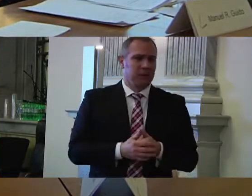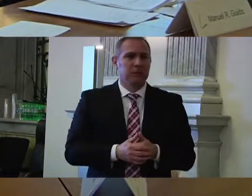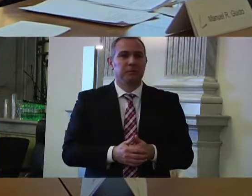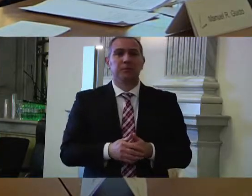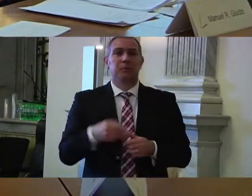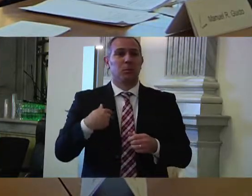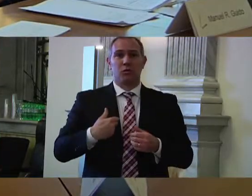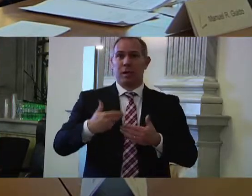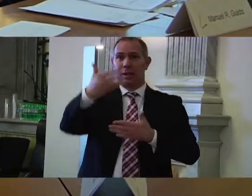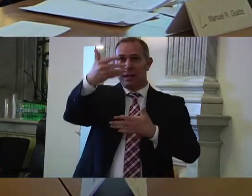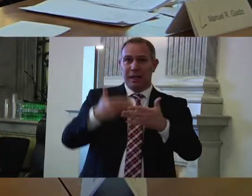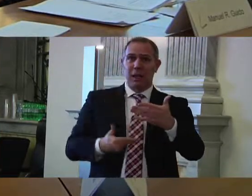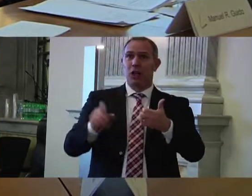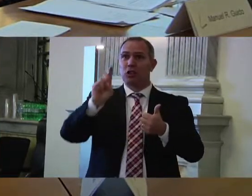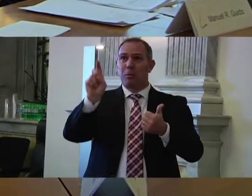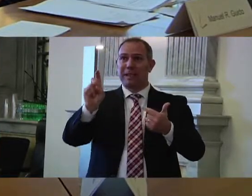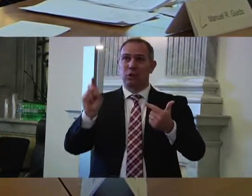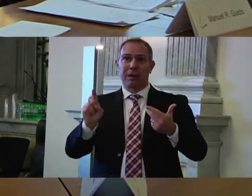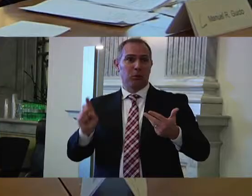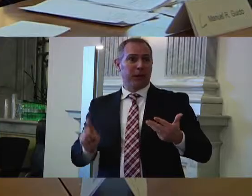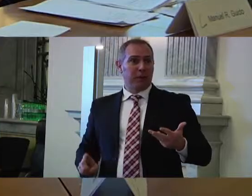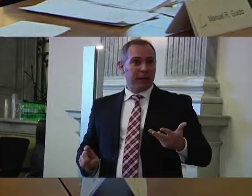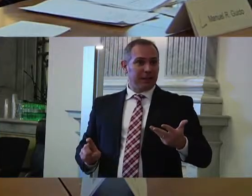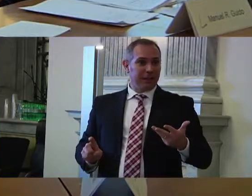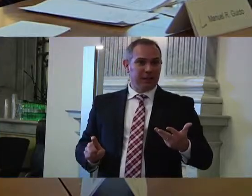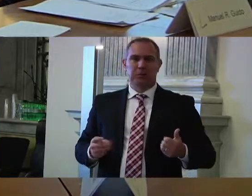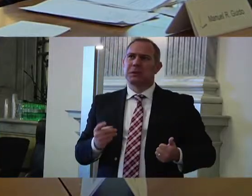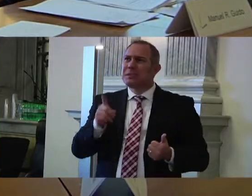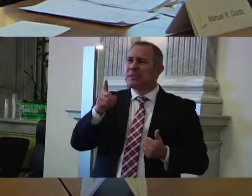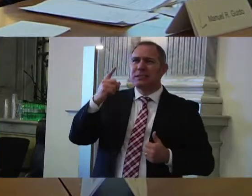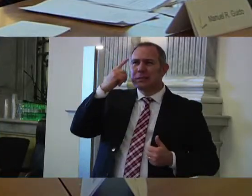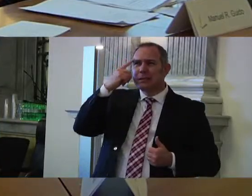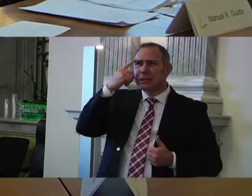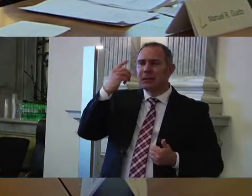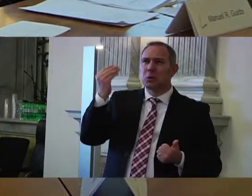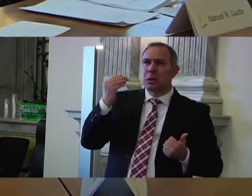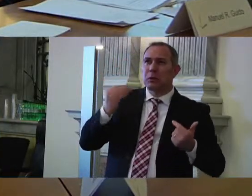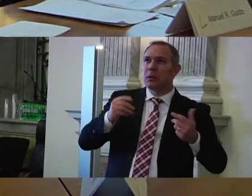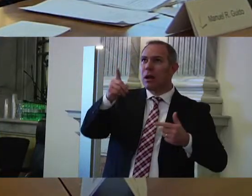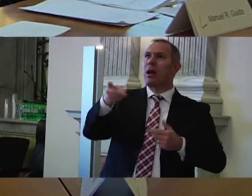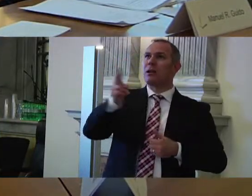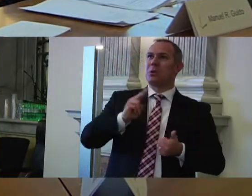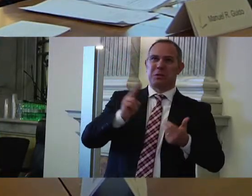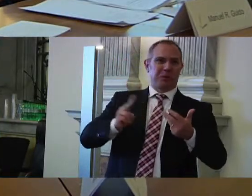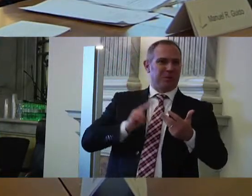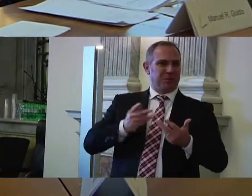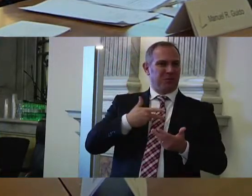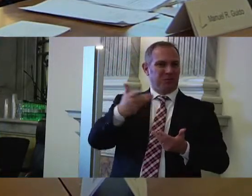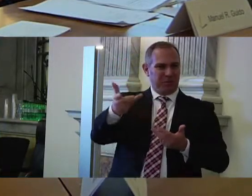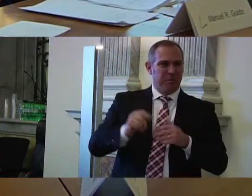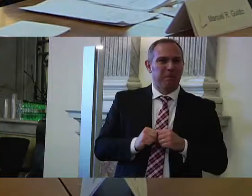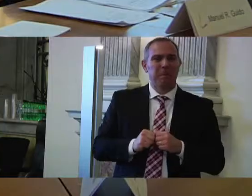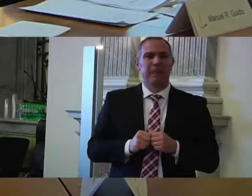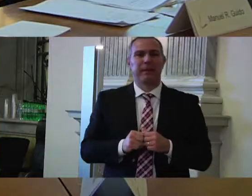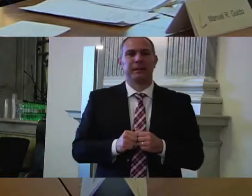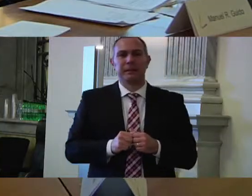frequenti per più che altro anche rispondere a delle curiosità che questo nuovo